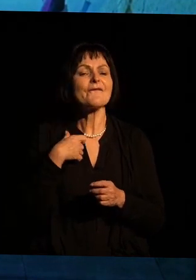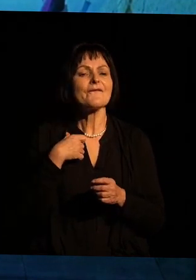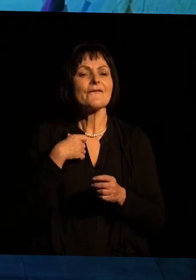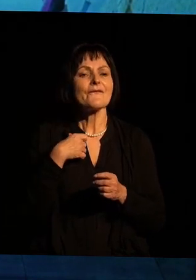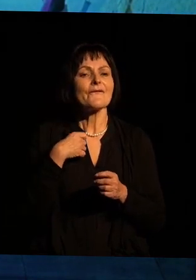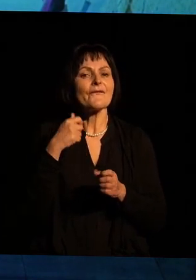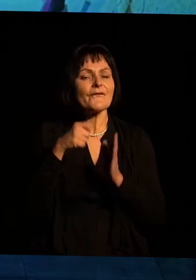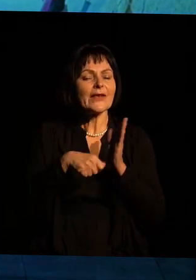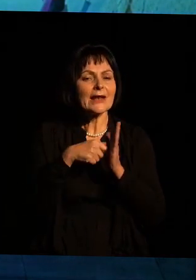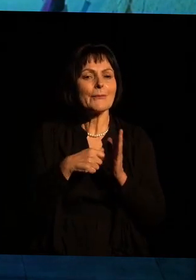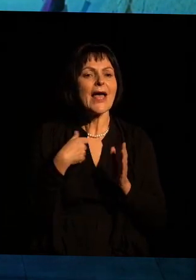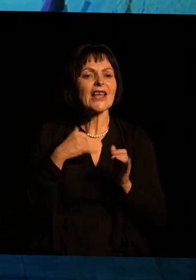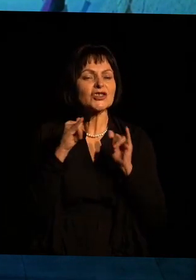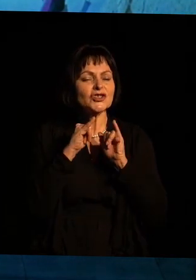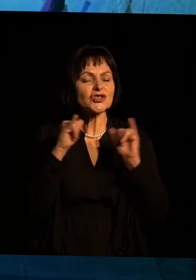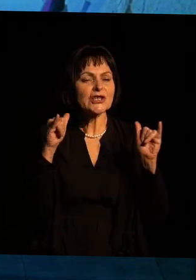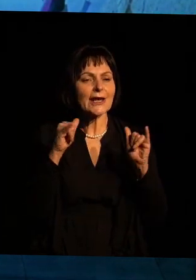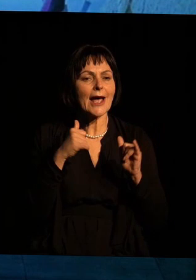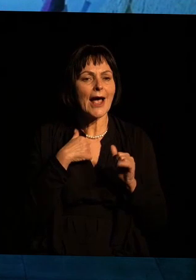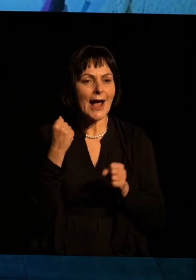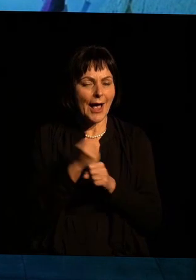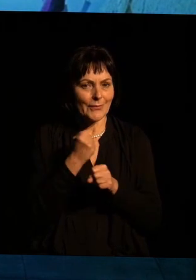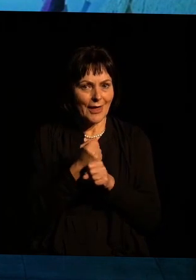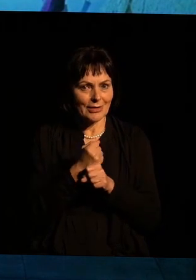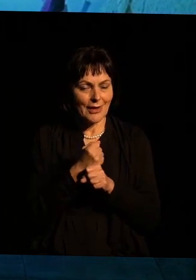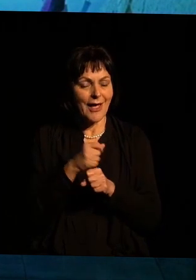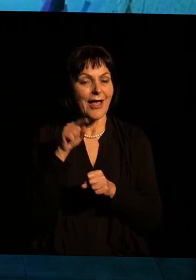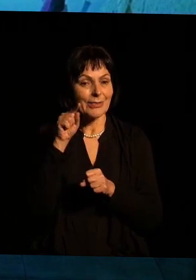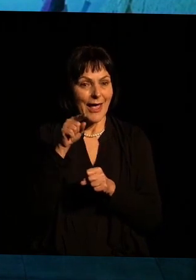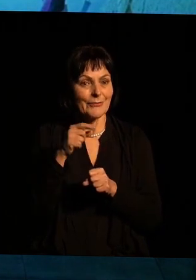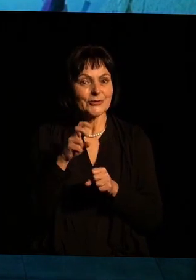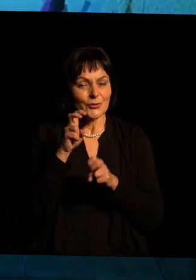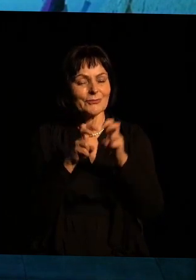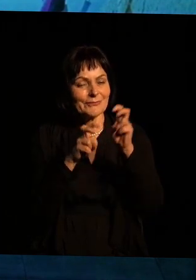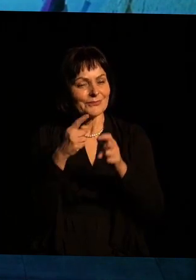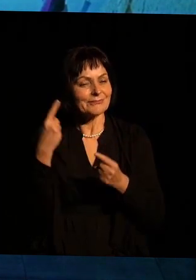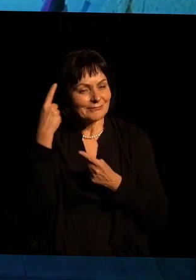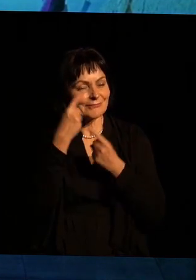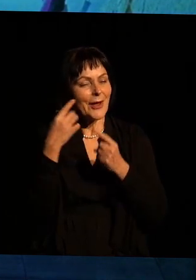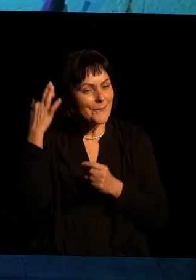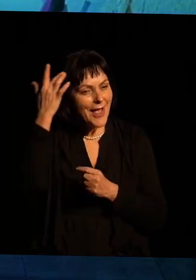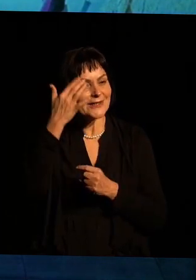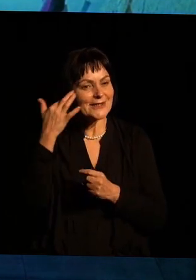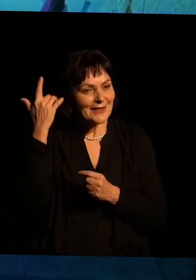Kamienia, Herzoga. No i ta ciągle ci tam jeszcze chodzi chyba, ciągle z tyłu głowy tkwi ta